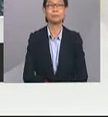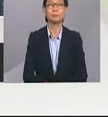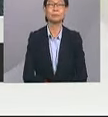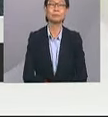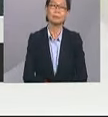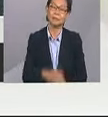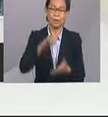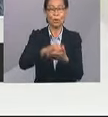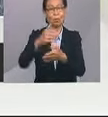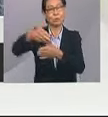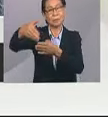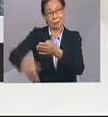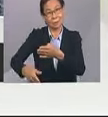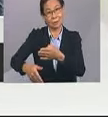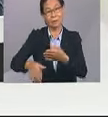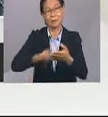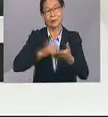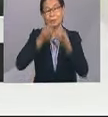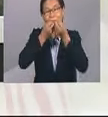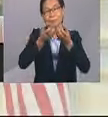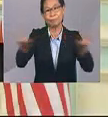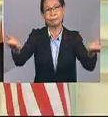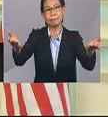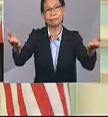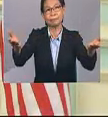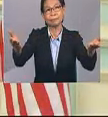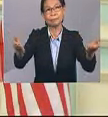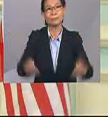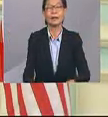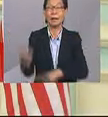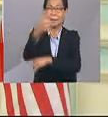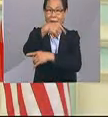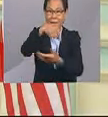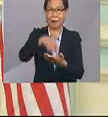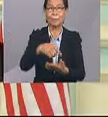Jadi itu saja yang saya nak sampaikan hari ini.